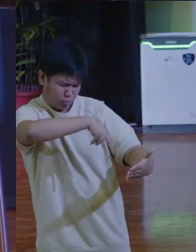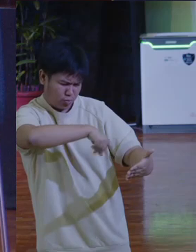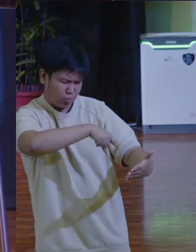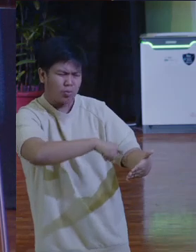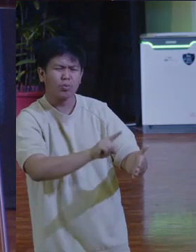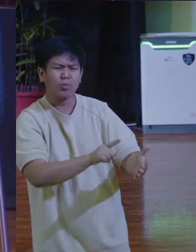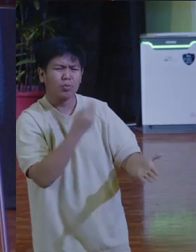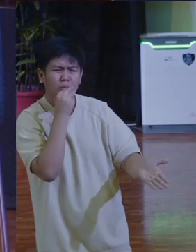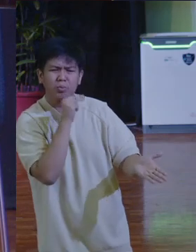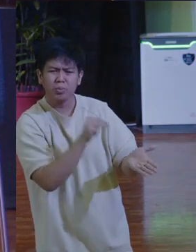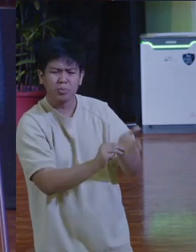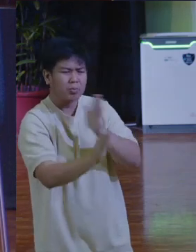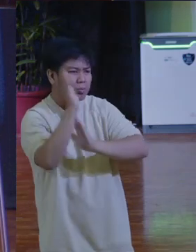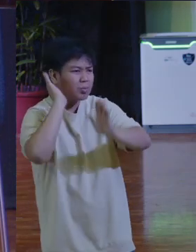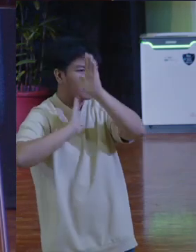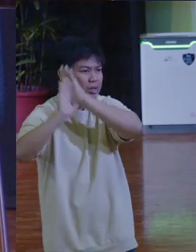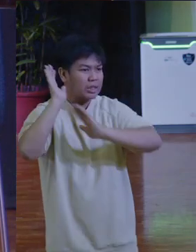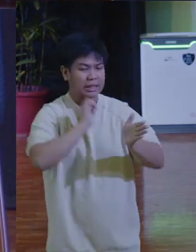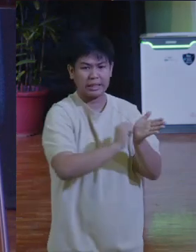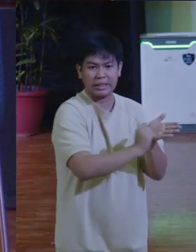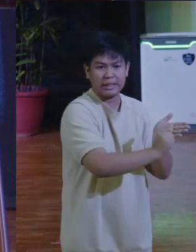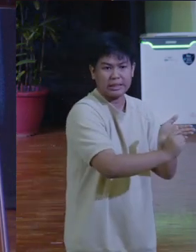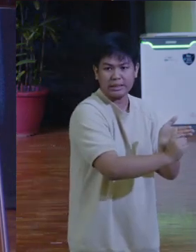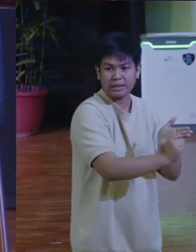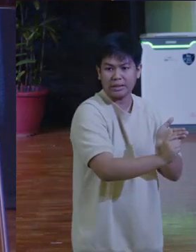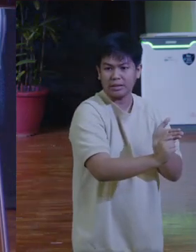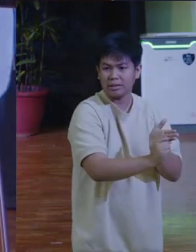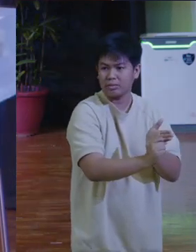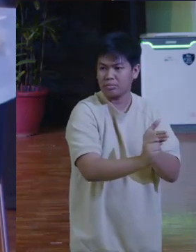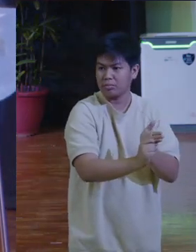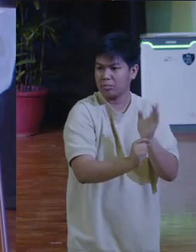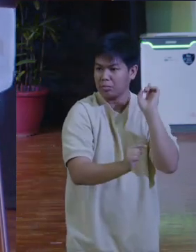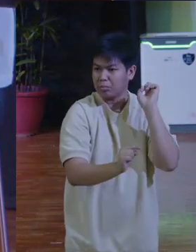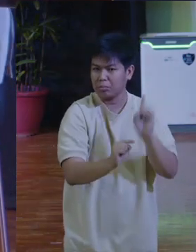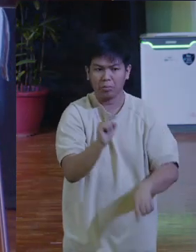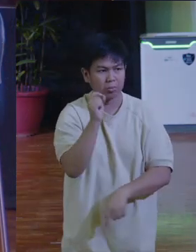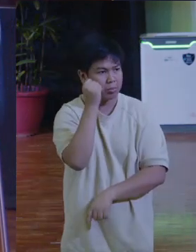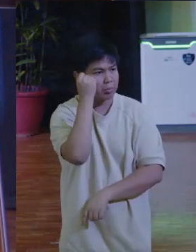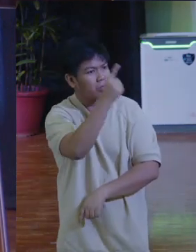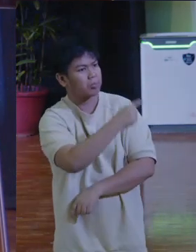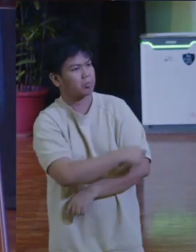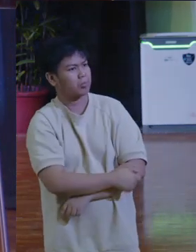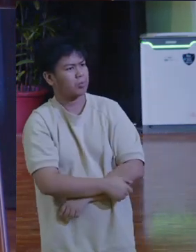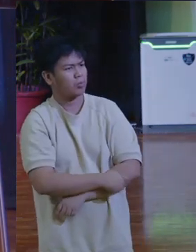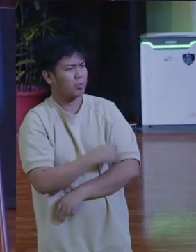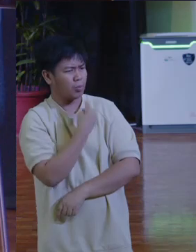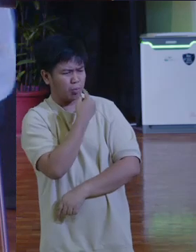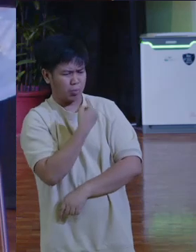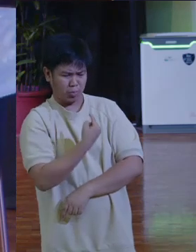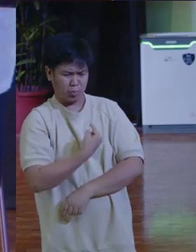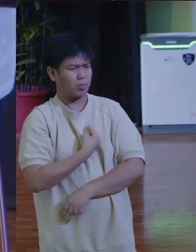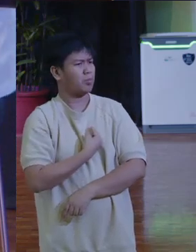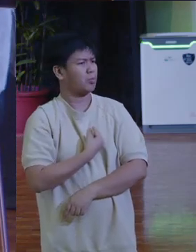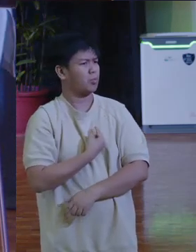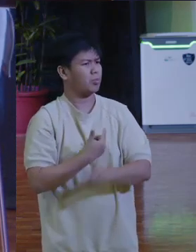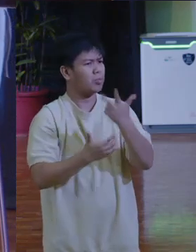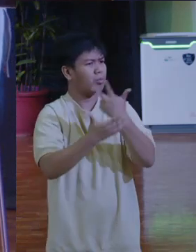ng Israel noong ito'y sinulat, hindi nila marahil naunawaan ang konsepto ng